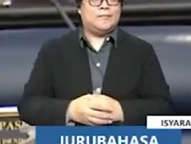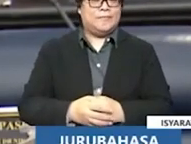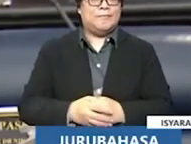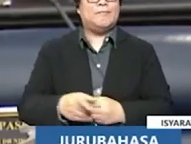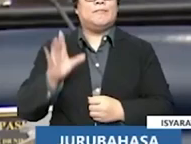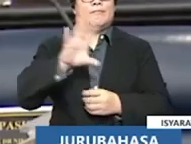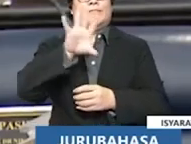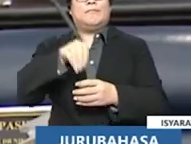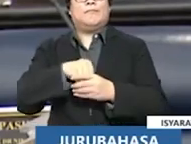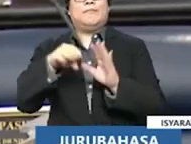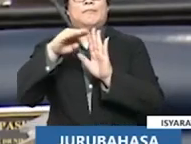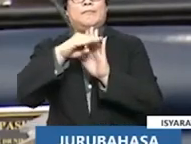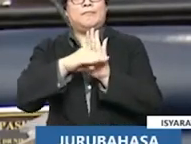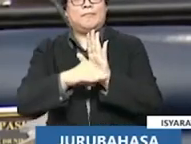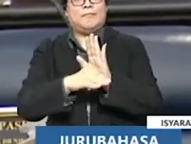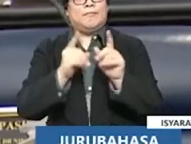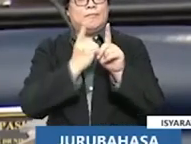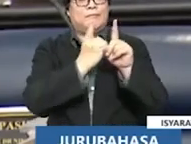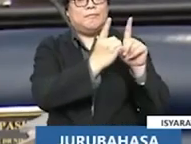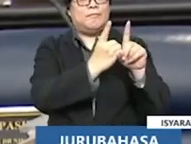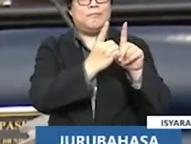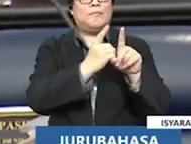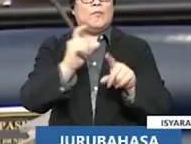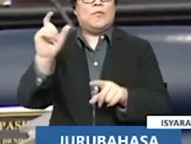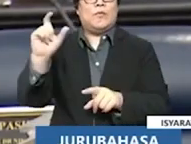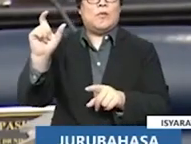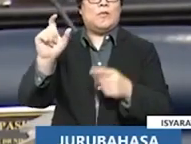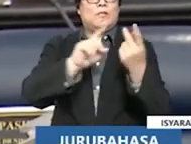akan merangkumi peraturan pematuhan syariah